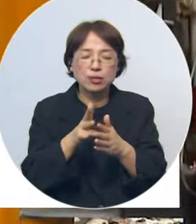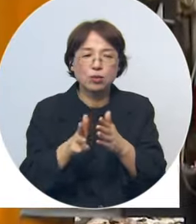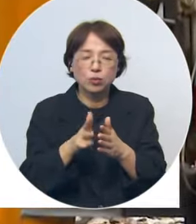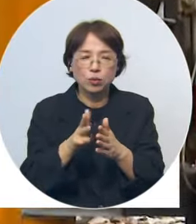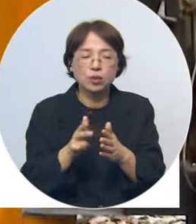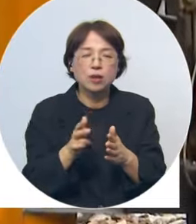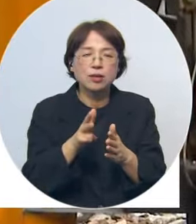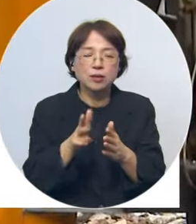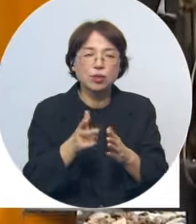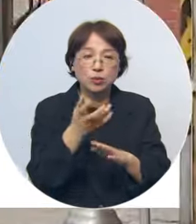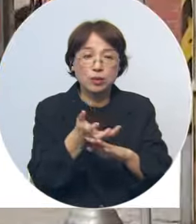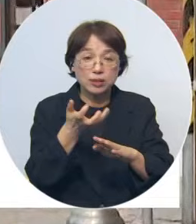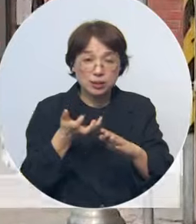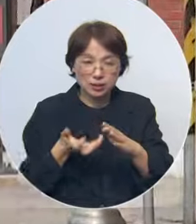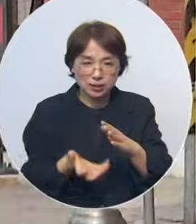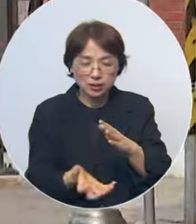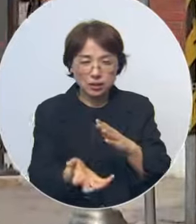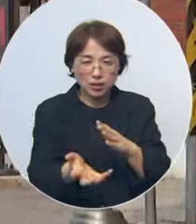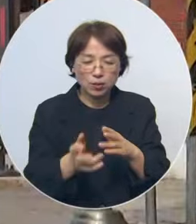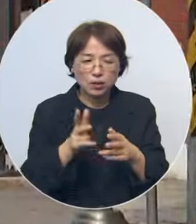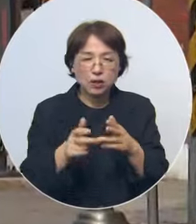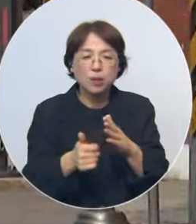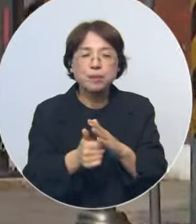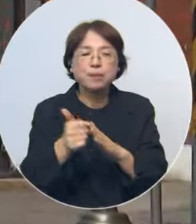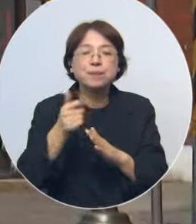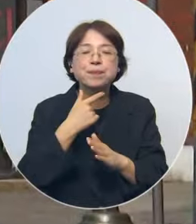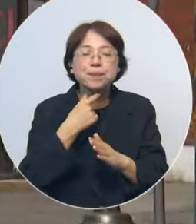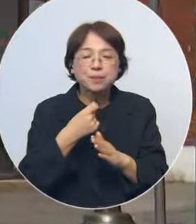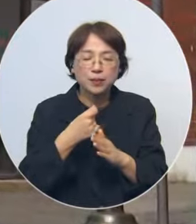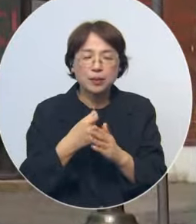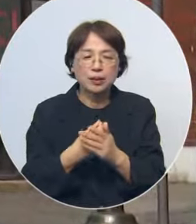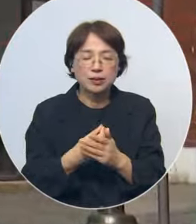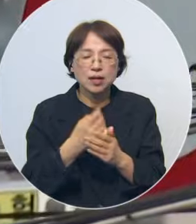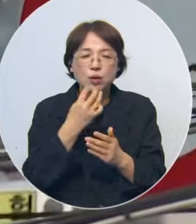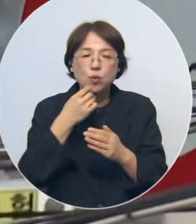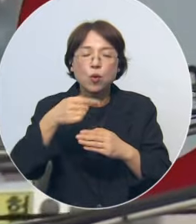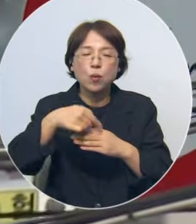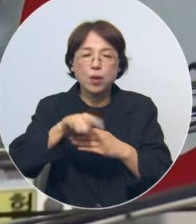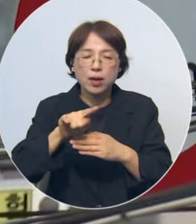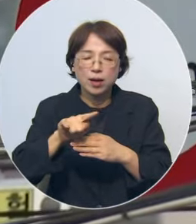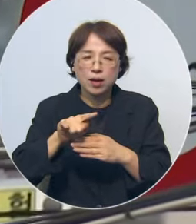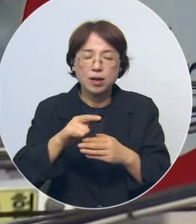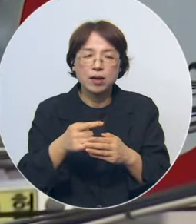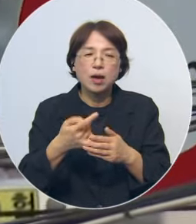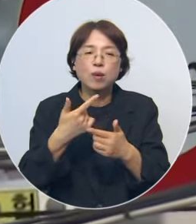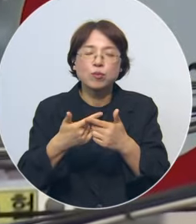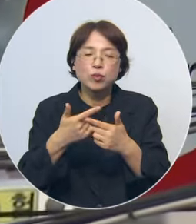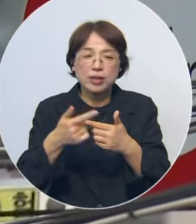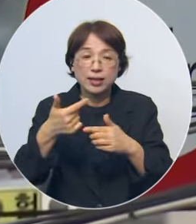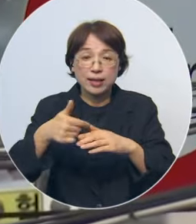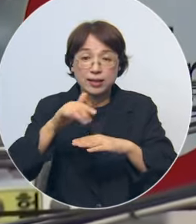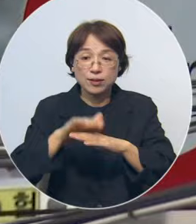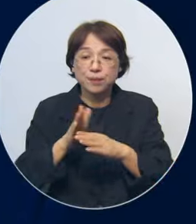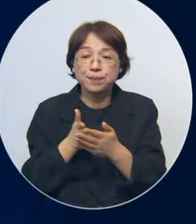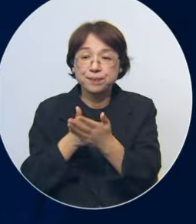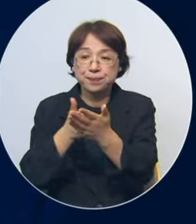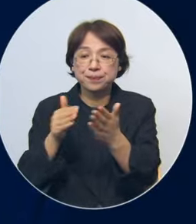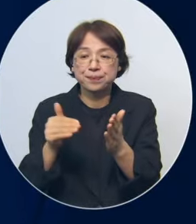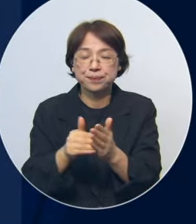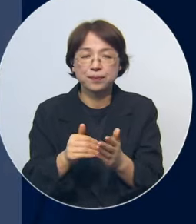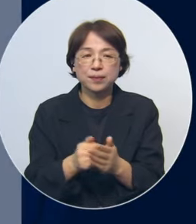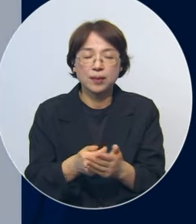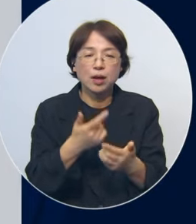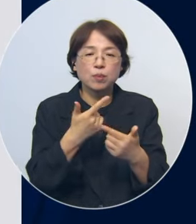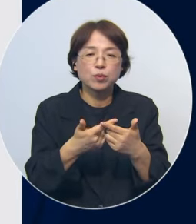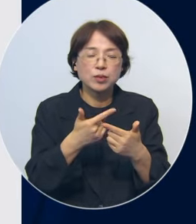사업을 희망하고 있습니다. 수도권 외 지역에서는 부산과 대전이 철도 지하화 사업 제안에 나섰습니다.